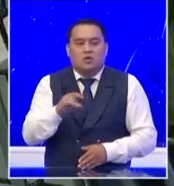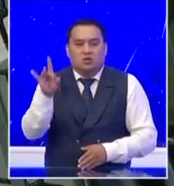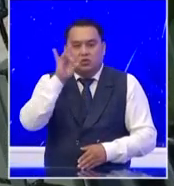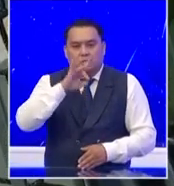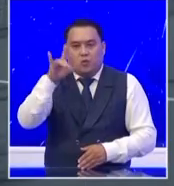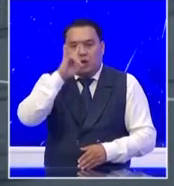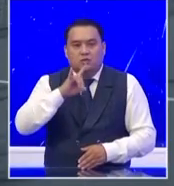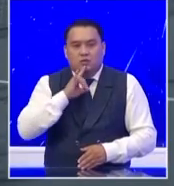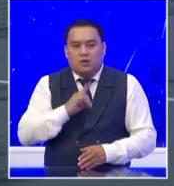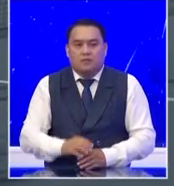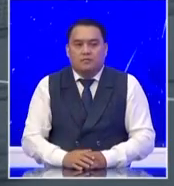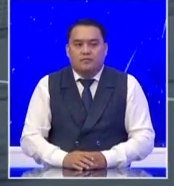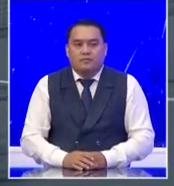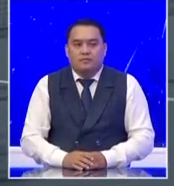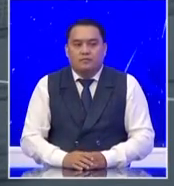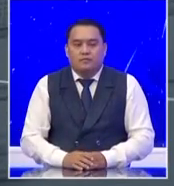чемпионкой Казахстана.